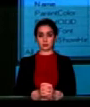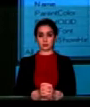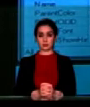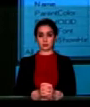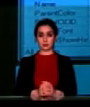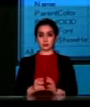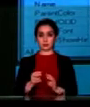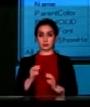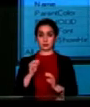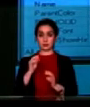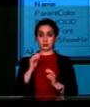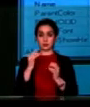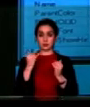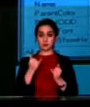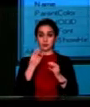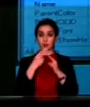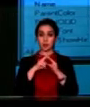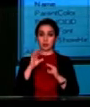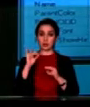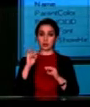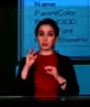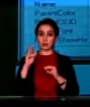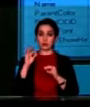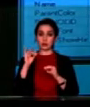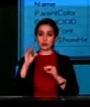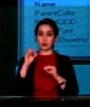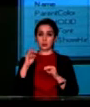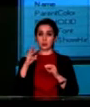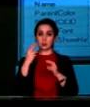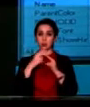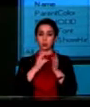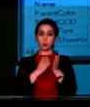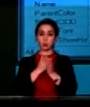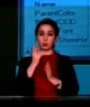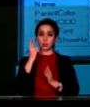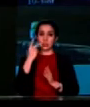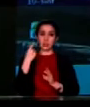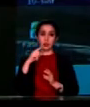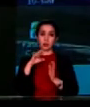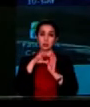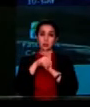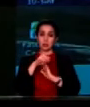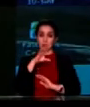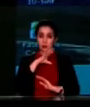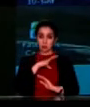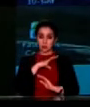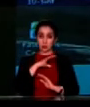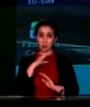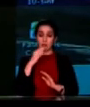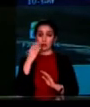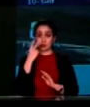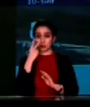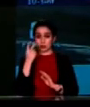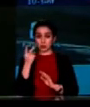Navbatda increment bo'limidan, demak, 2 raqamini kiritdik qiymat sifatida. Demak,